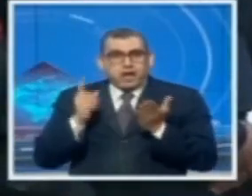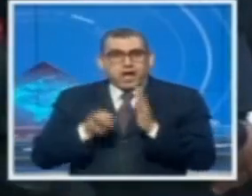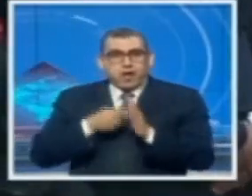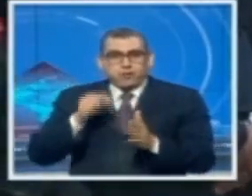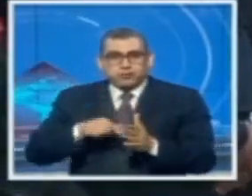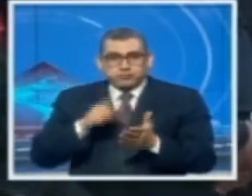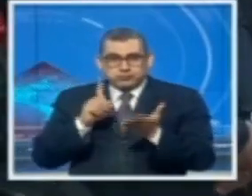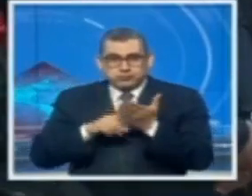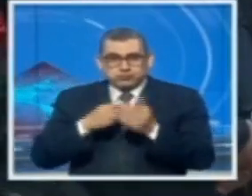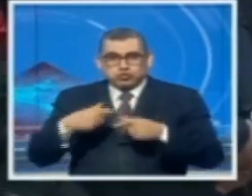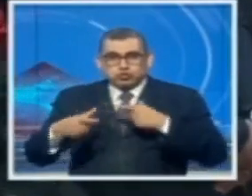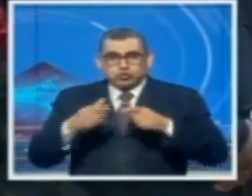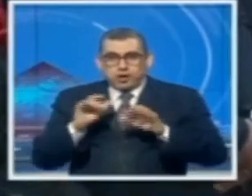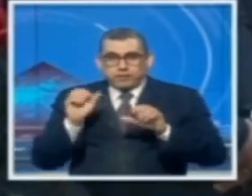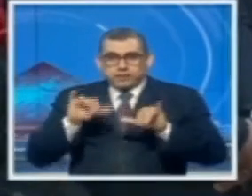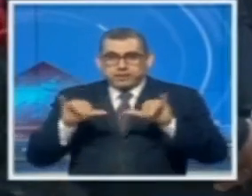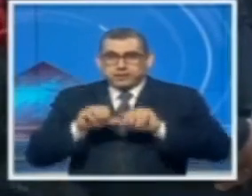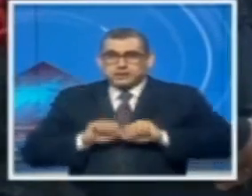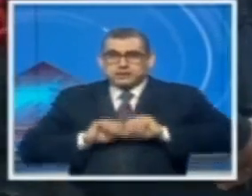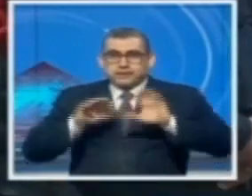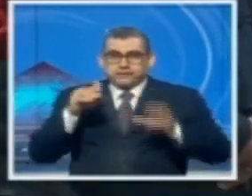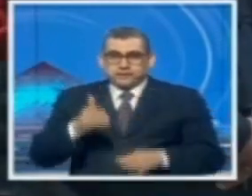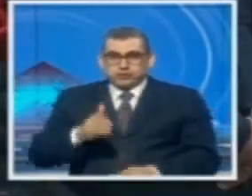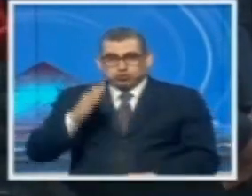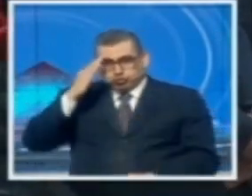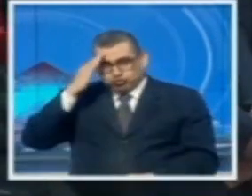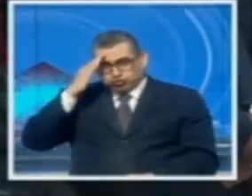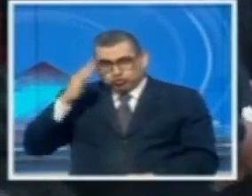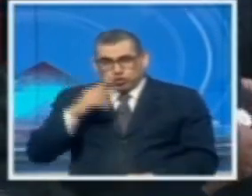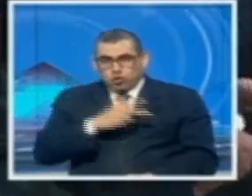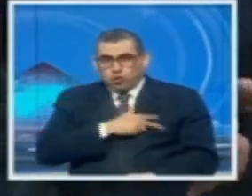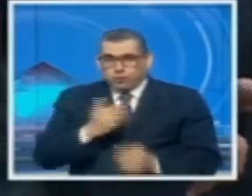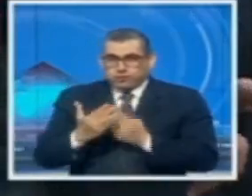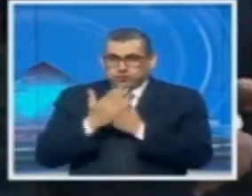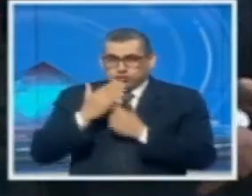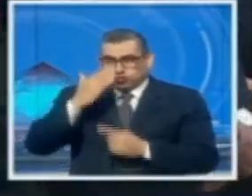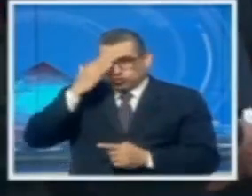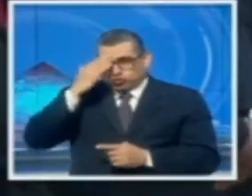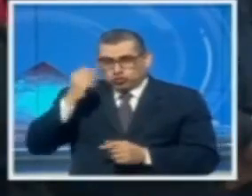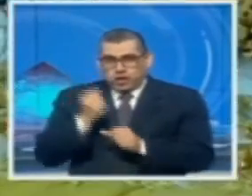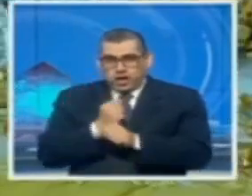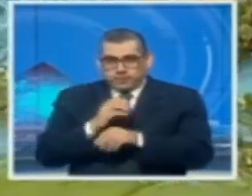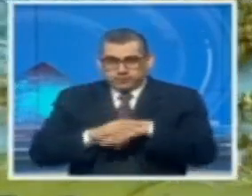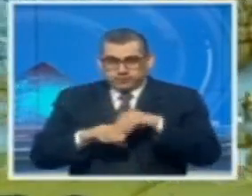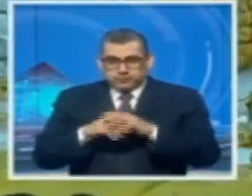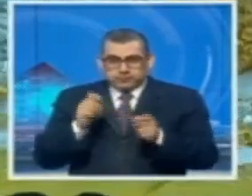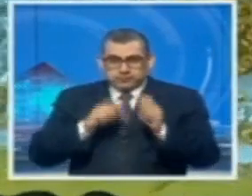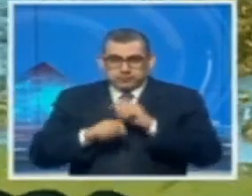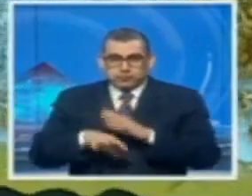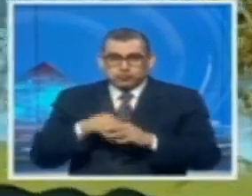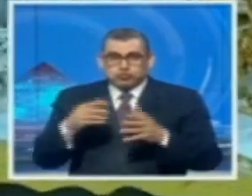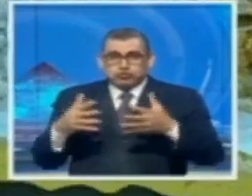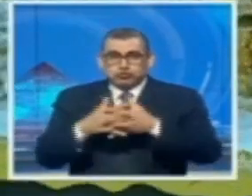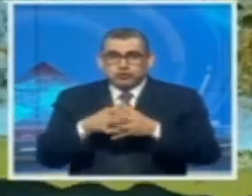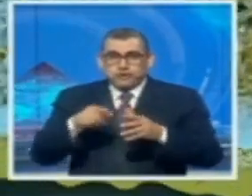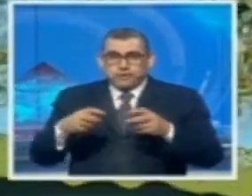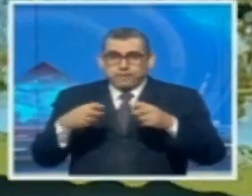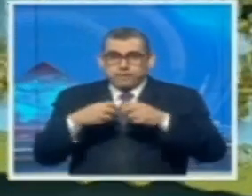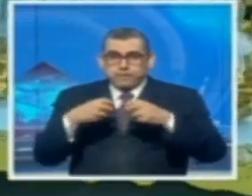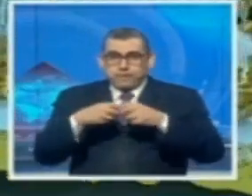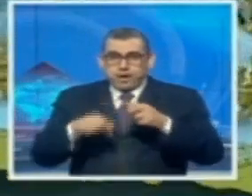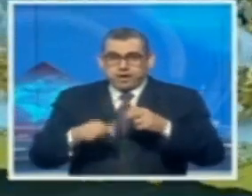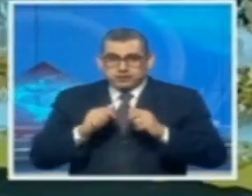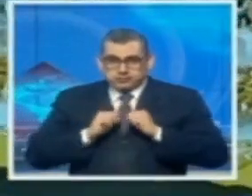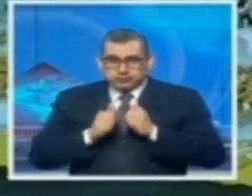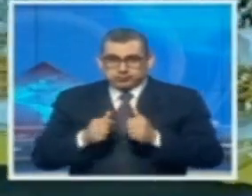وكتالوج الكتروني واخد بساعتك. فبنشكر دعم الدوله لينا وللصناعات الحرفيه. ويشارك في فعاليات معرض